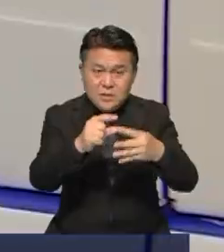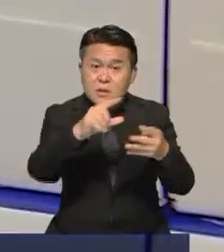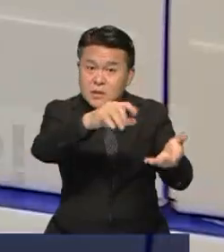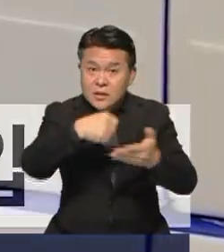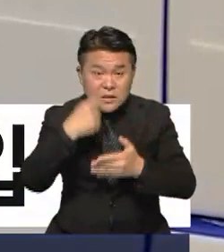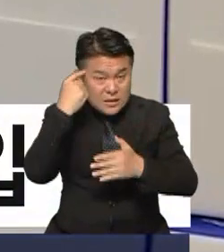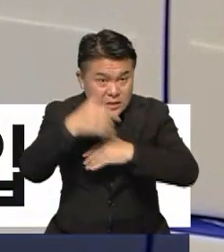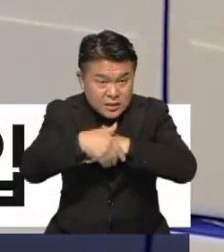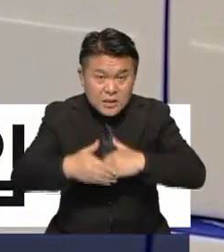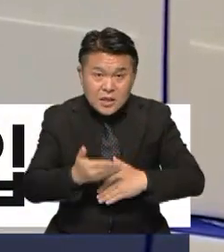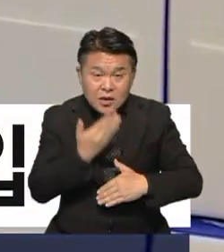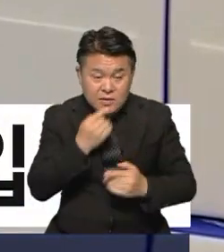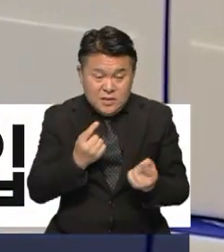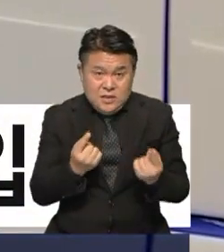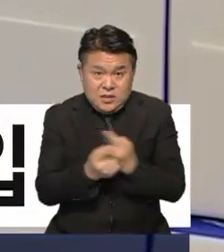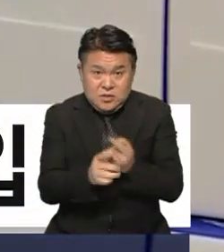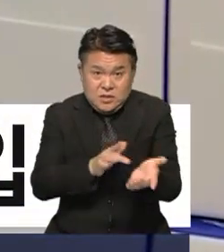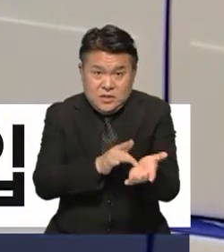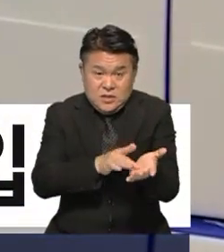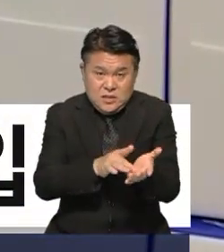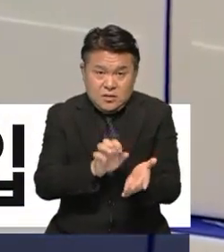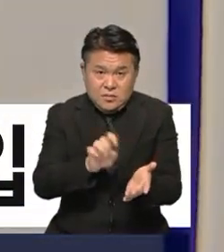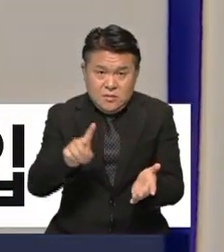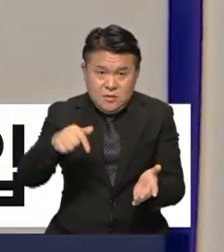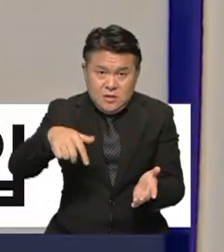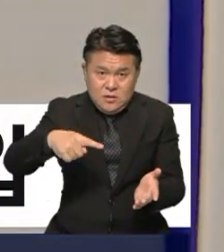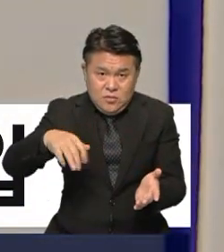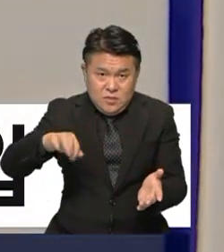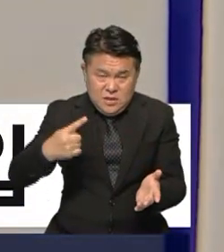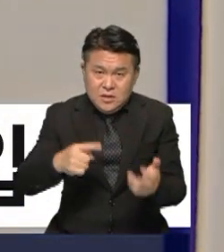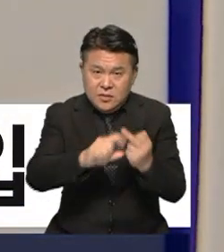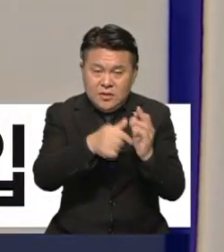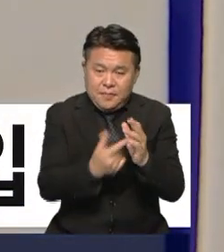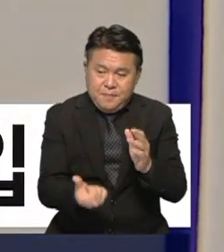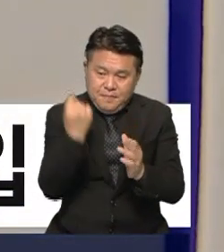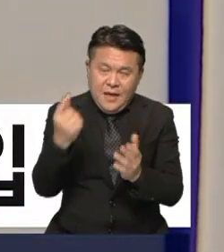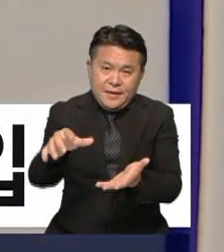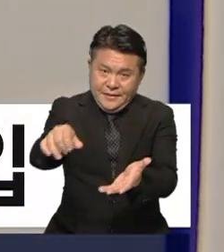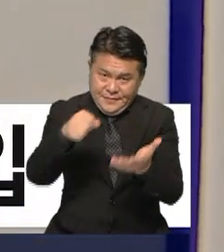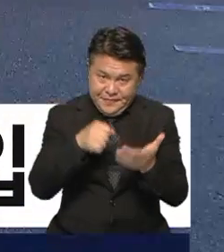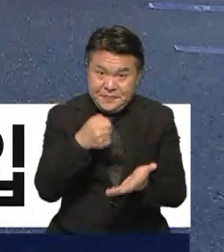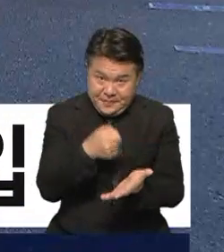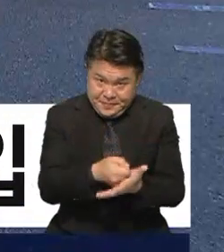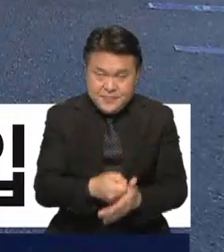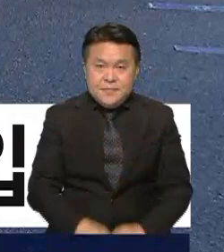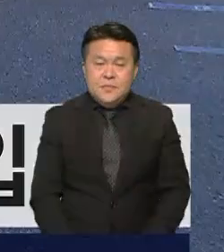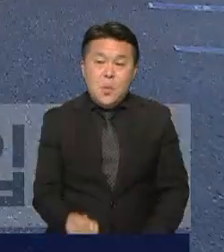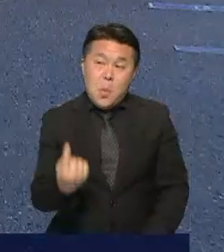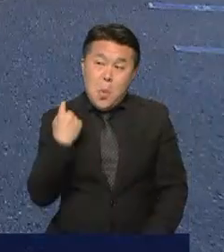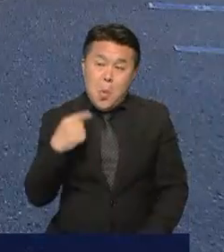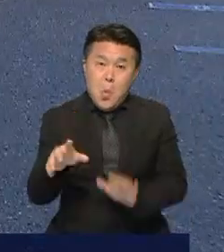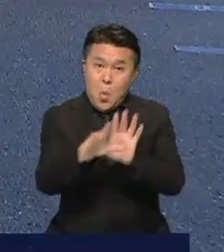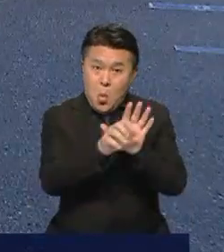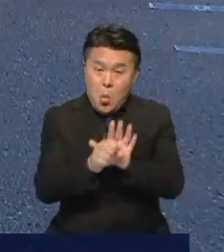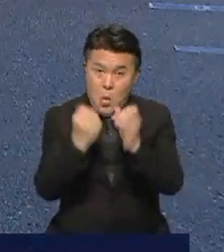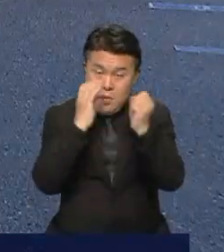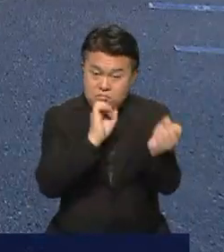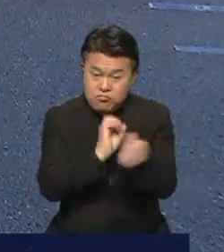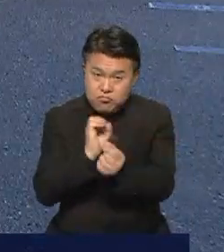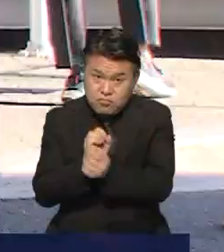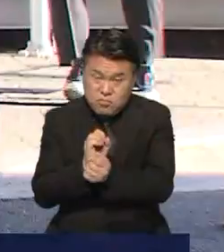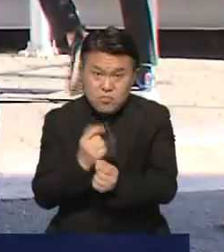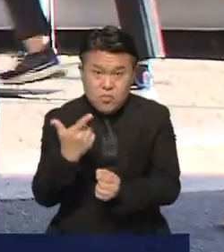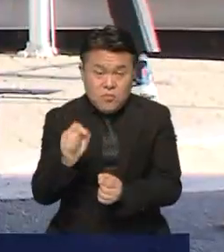예정이었던 먹는 치료제 팍스로비드 20만 명분을 12월에 조기 도입하기로 했습니다. 어제 코로나19 신규